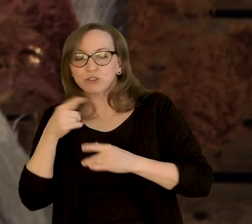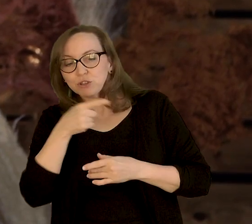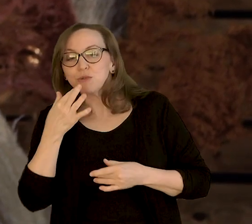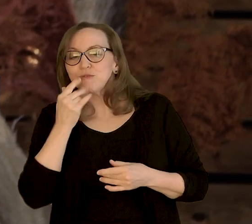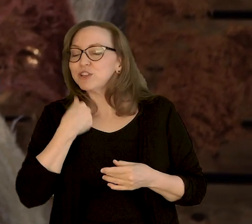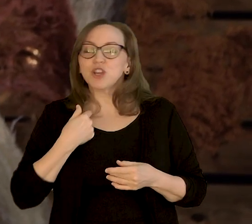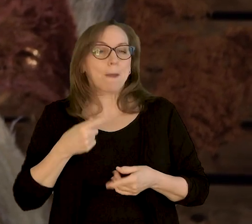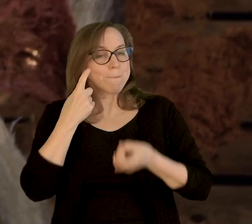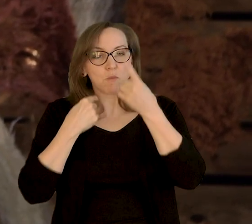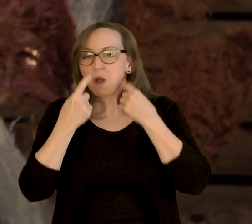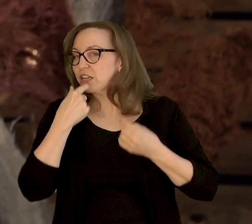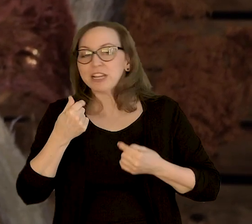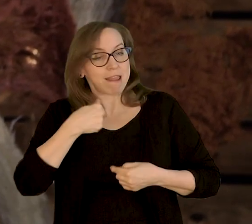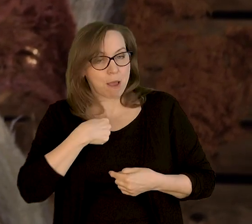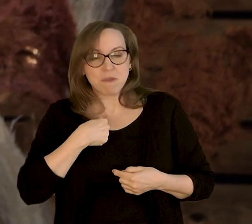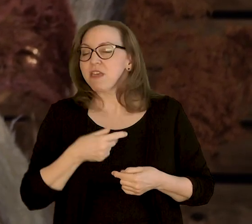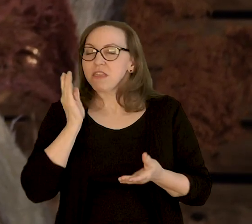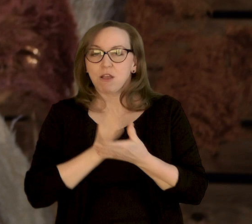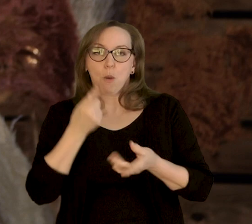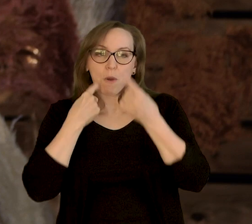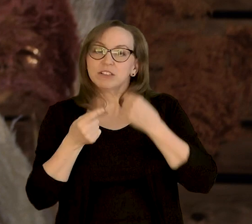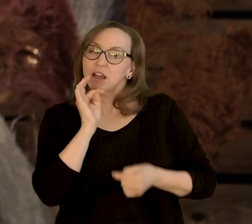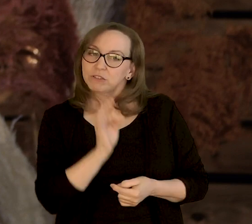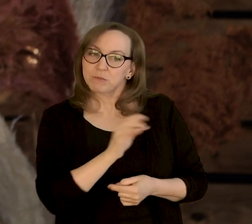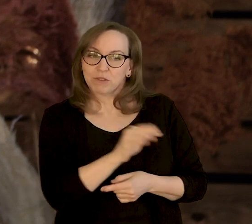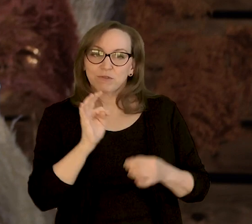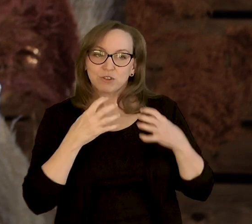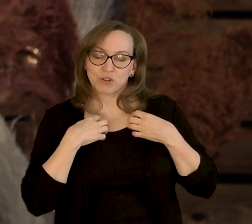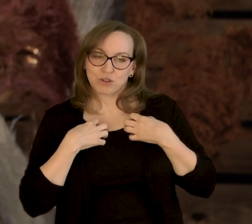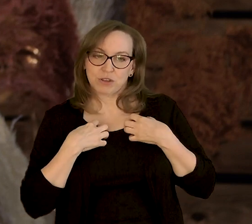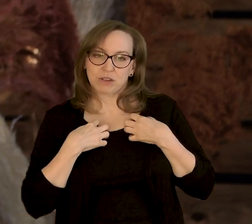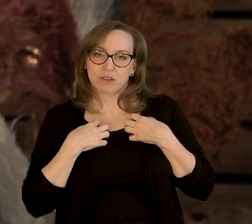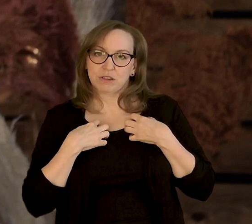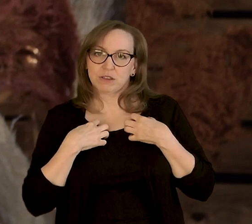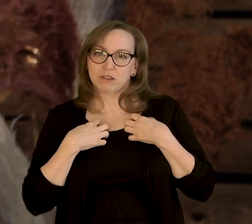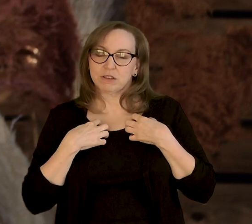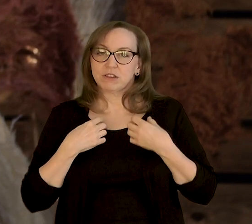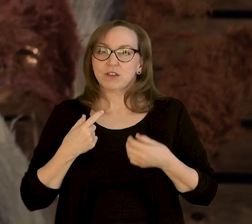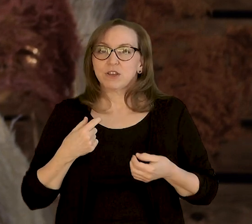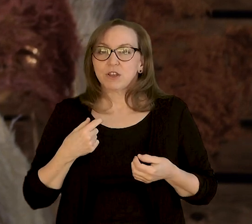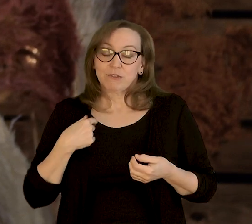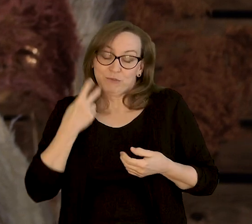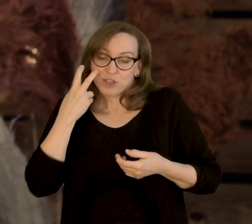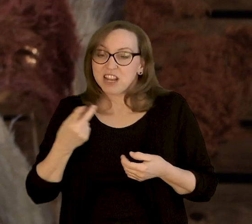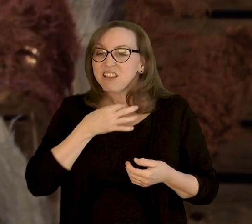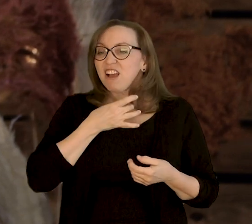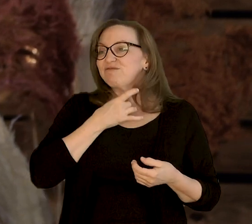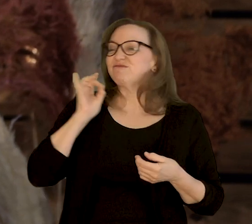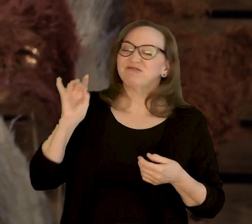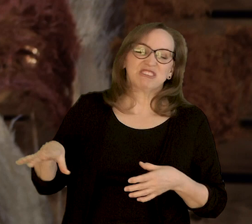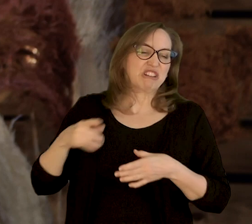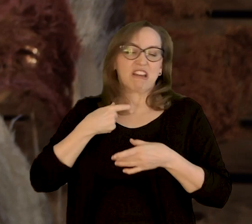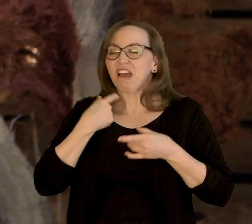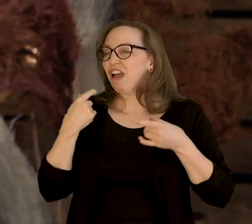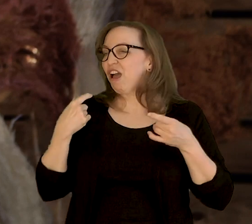refleksji. Widzieli, jak Jezusa traktowano, jak się z Niego wyśmiewano, szydzono. Widzieli